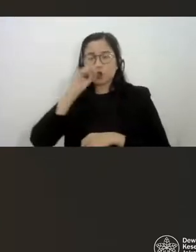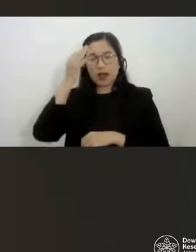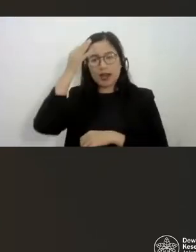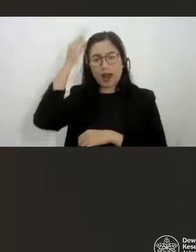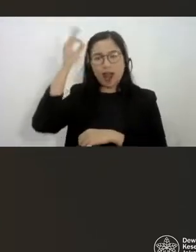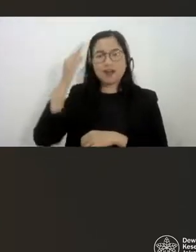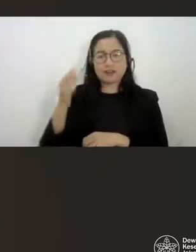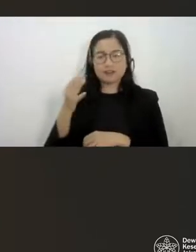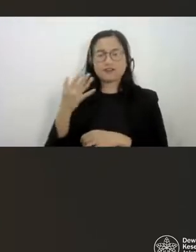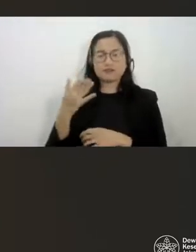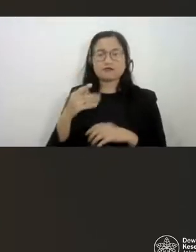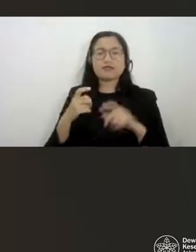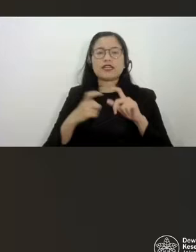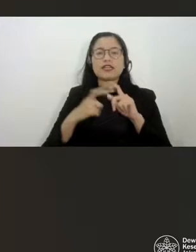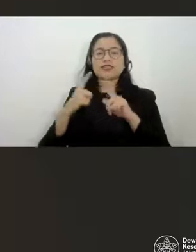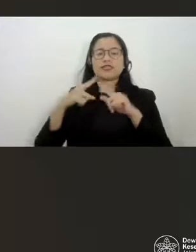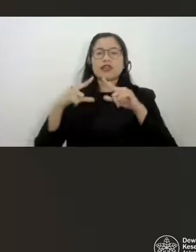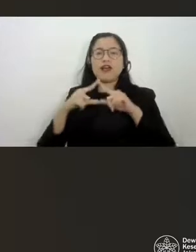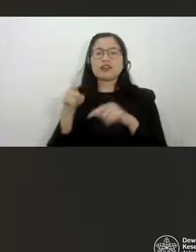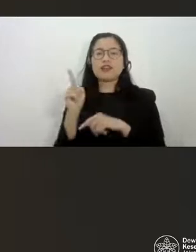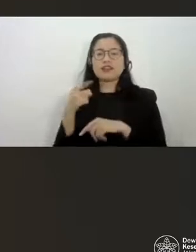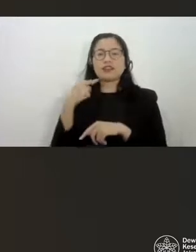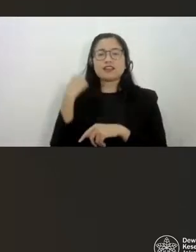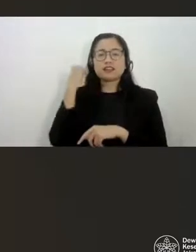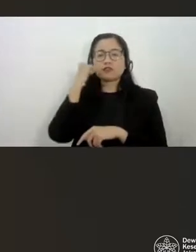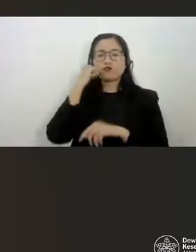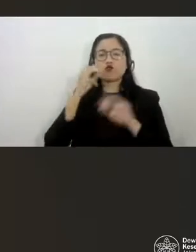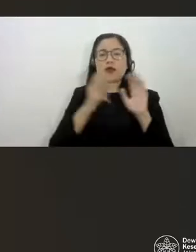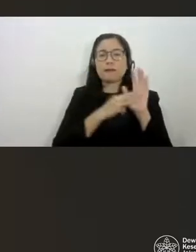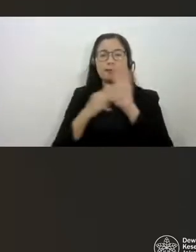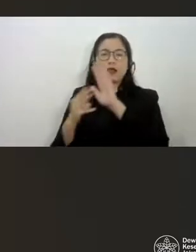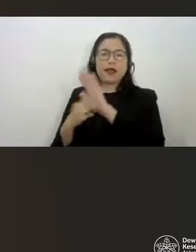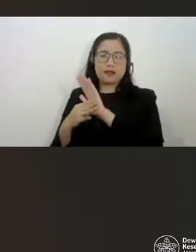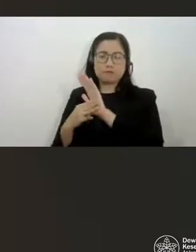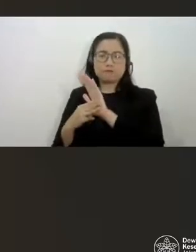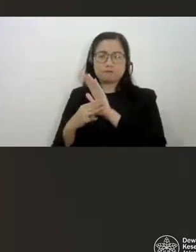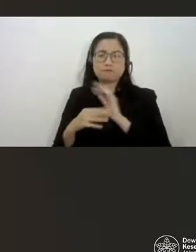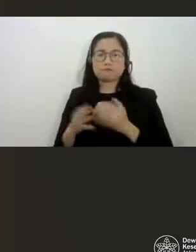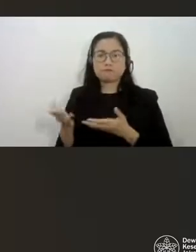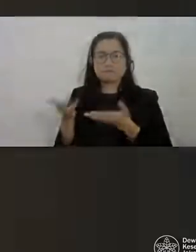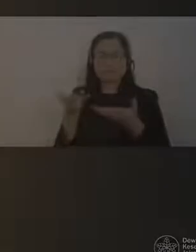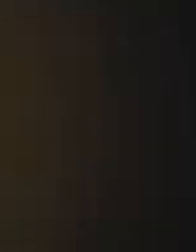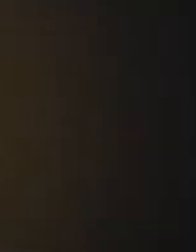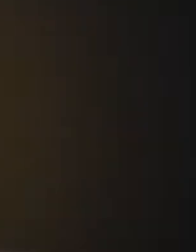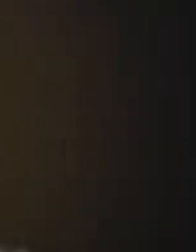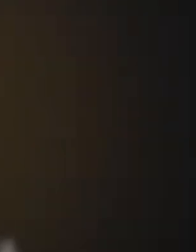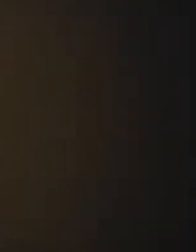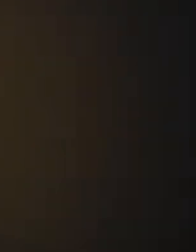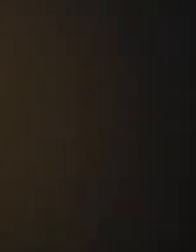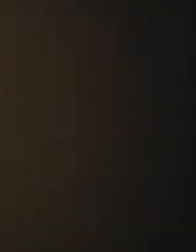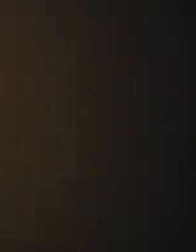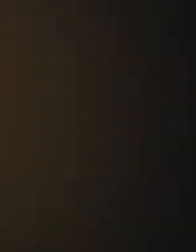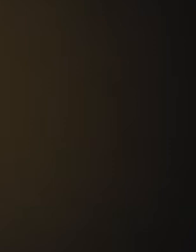2021 oleh Profesor Dr. Musdah Mulia AM APU.